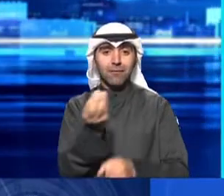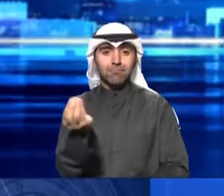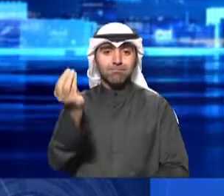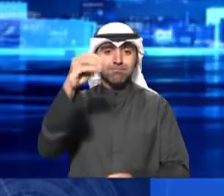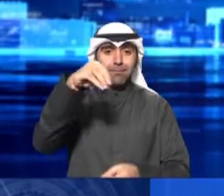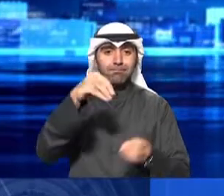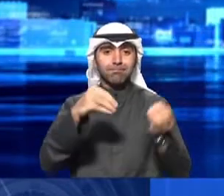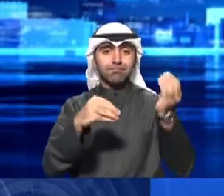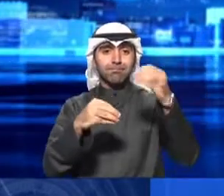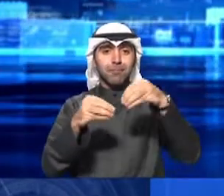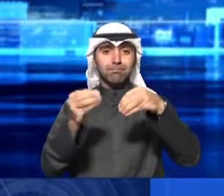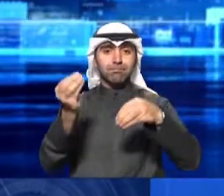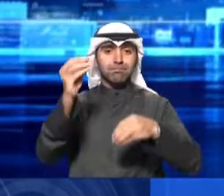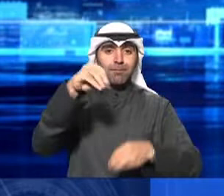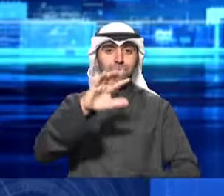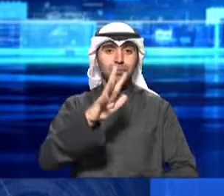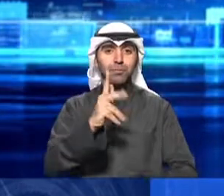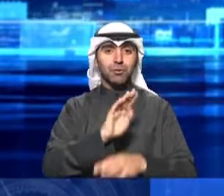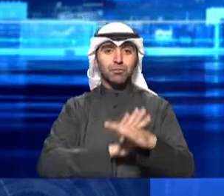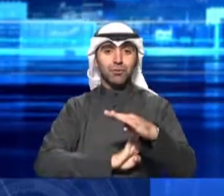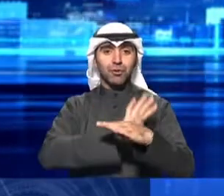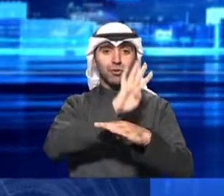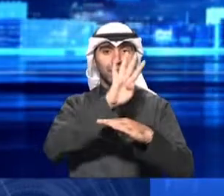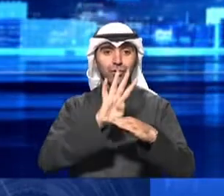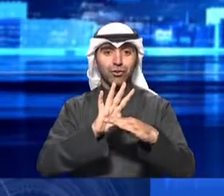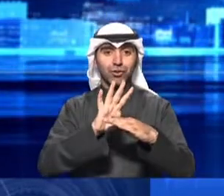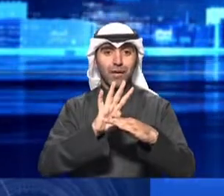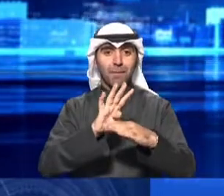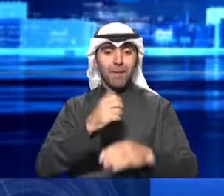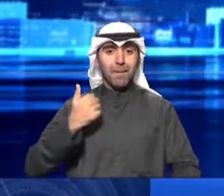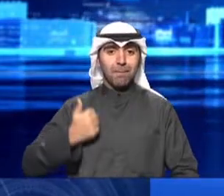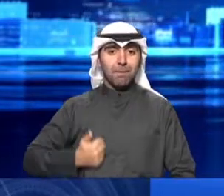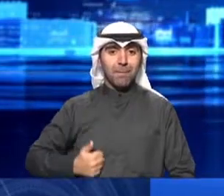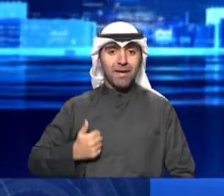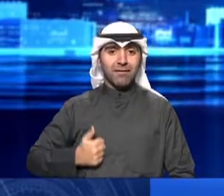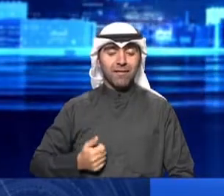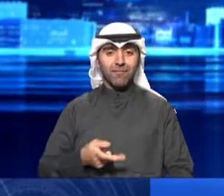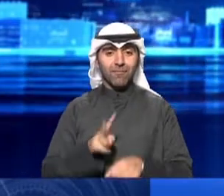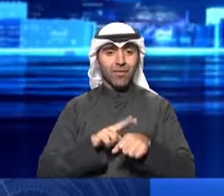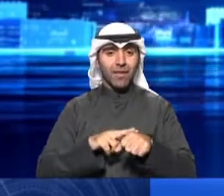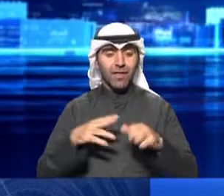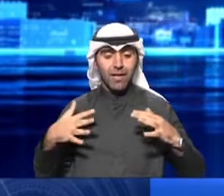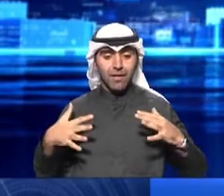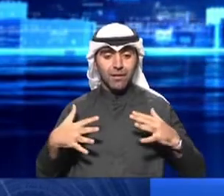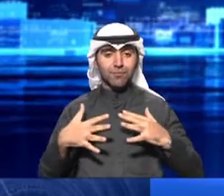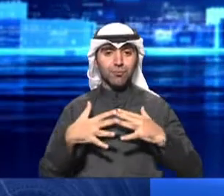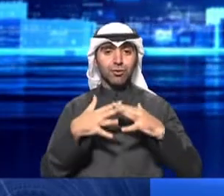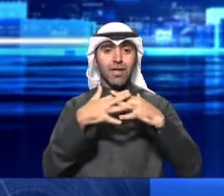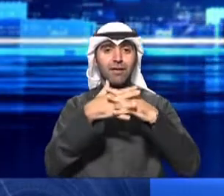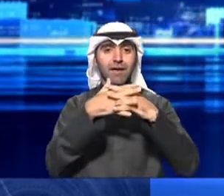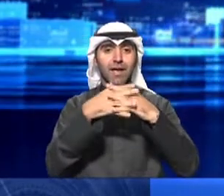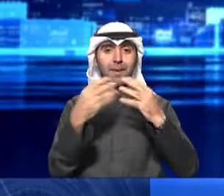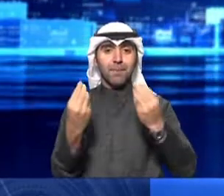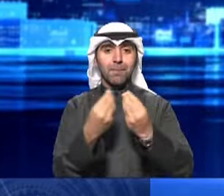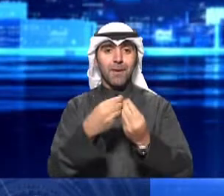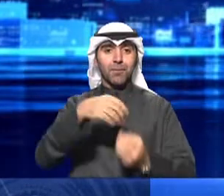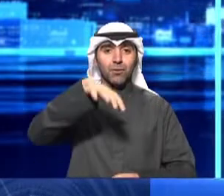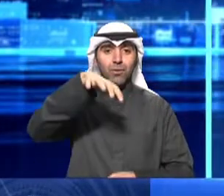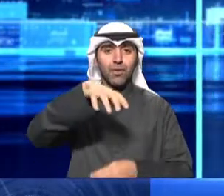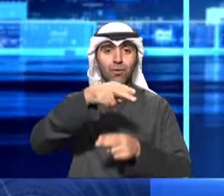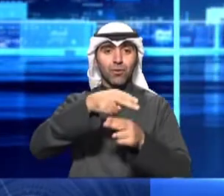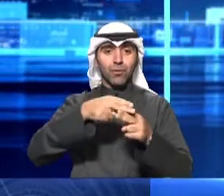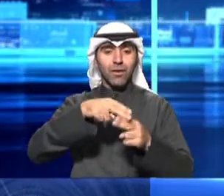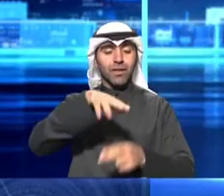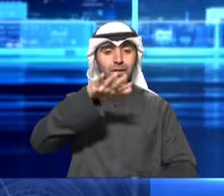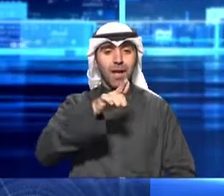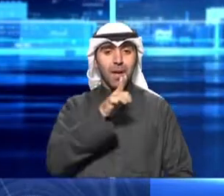العشرين لإقرار ميثاق العمل الوطني في مملكة البحرين الشقيقة، مشيدا سمو رعاه الله